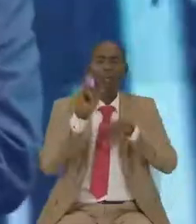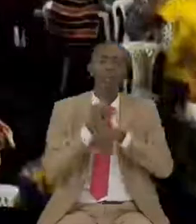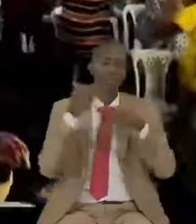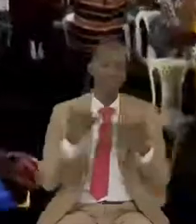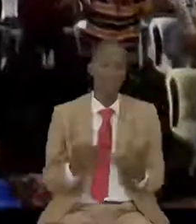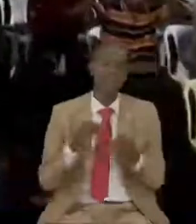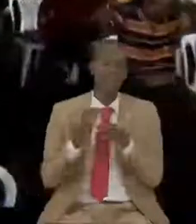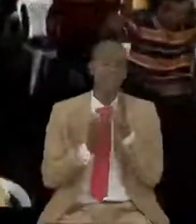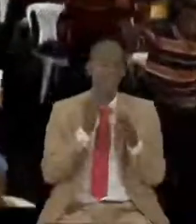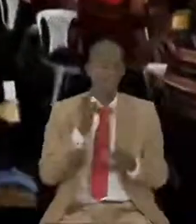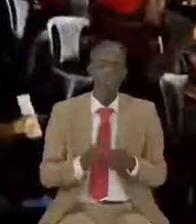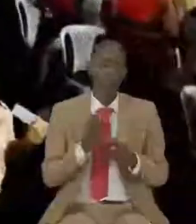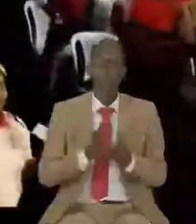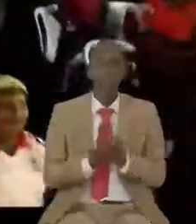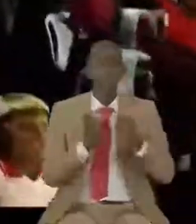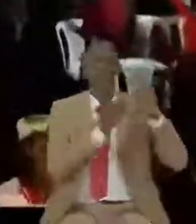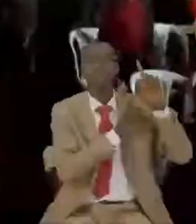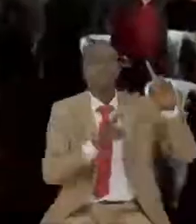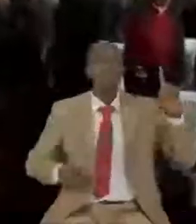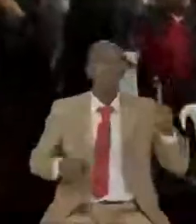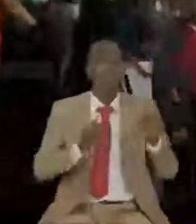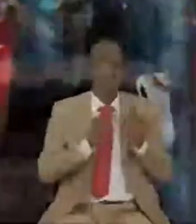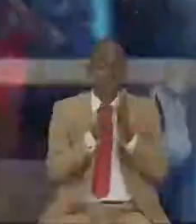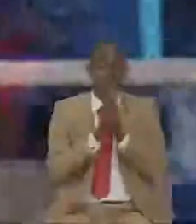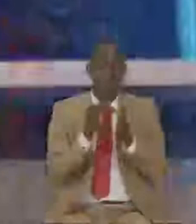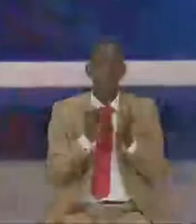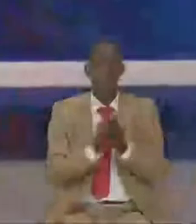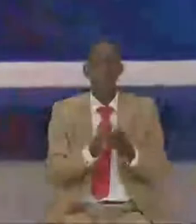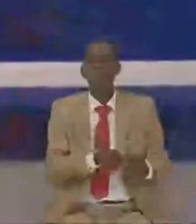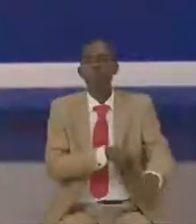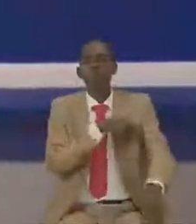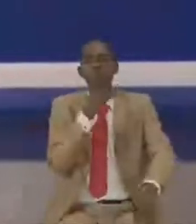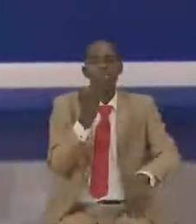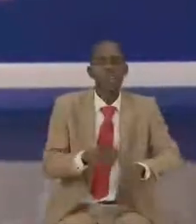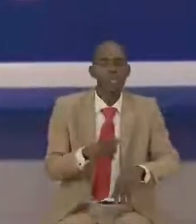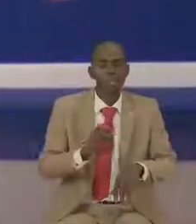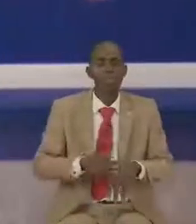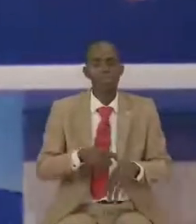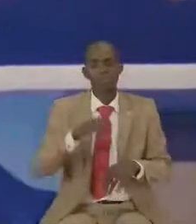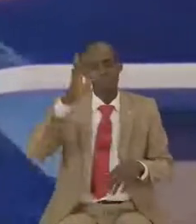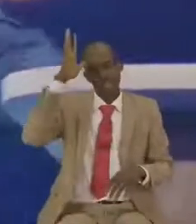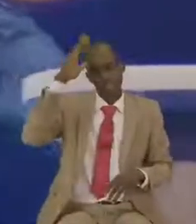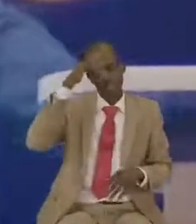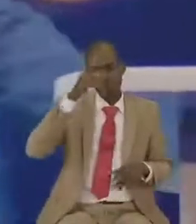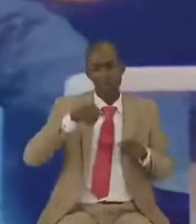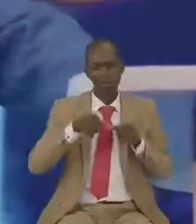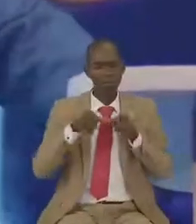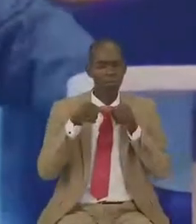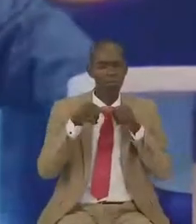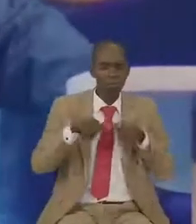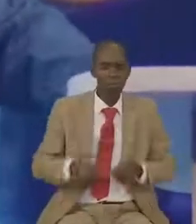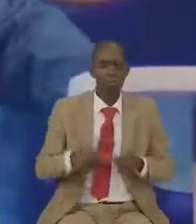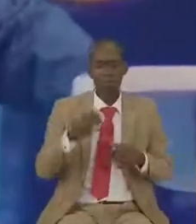la touche définie de miracle maintenant au nom de Jésus-Christ. Seigneur, je prie que les maladies de